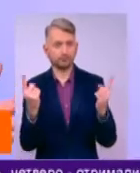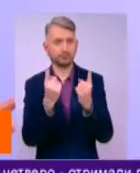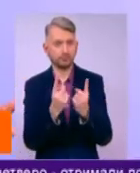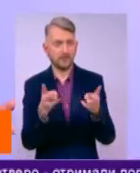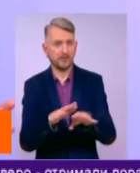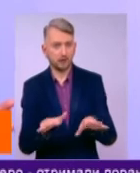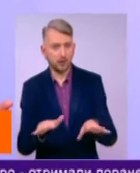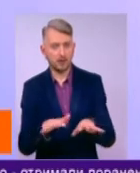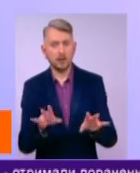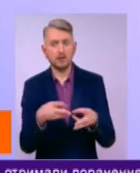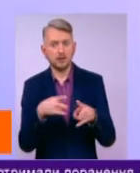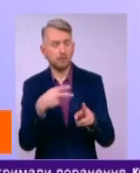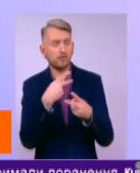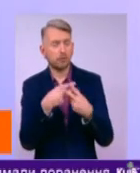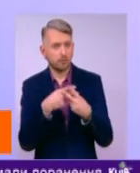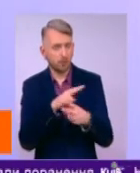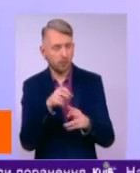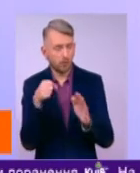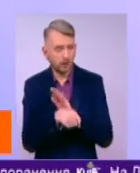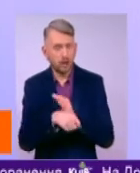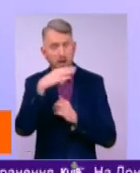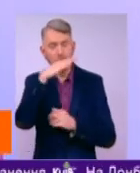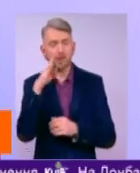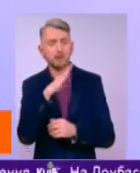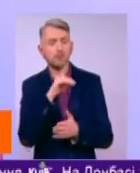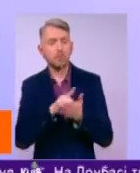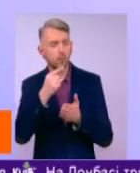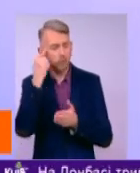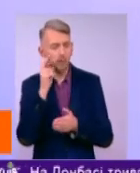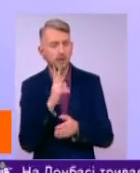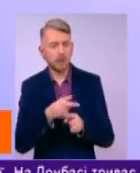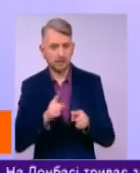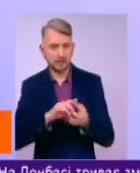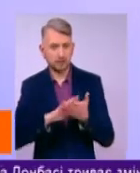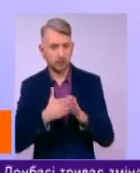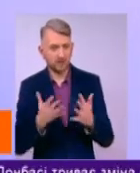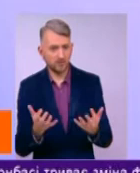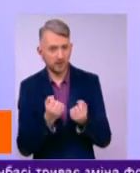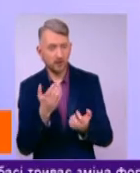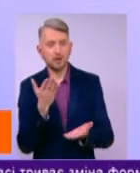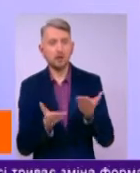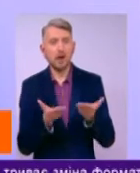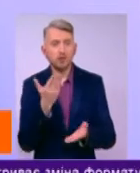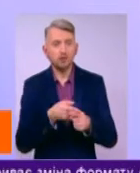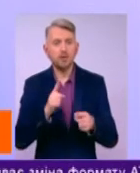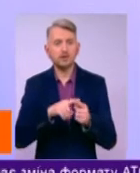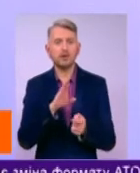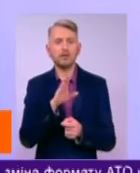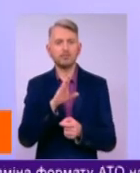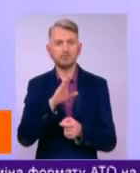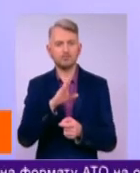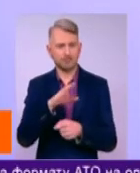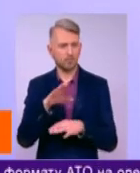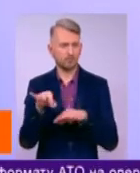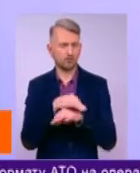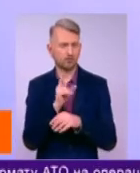треба нікого в тюрму сидити. Тобто, насамперед, батьки мають думати, як з цієї ситуації вийти. Навіть якщо це відчинно, якщо мама з ним розведеться,